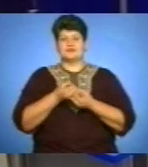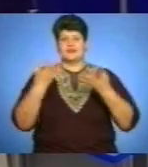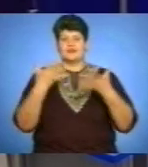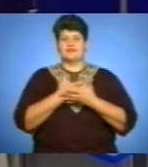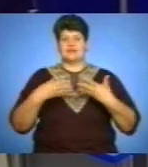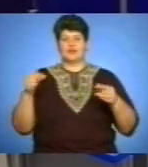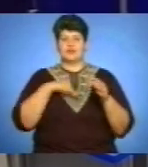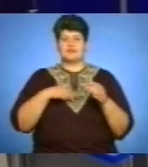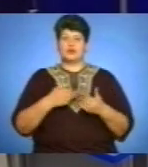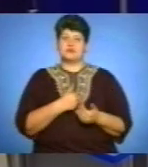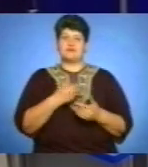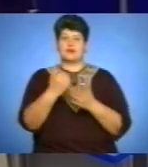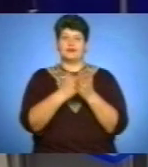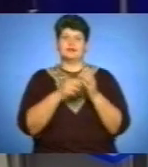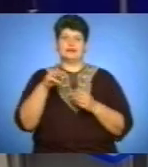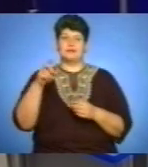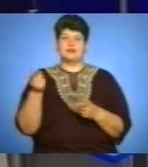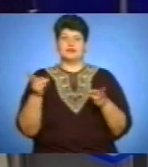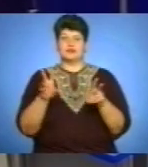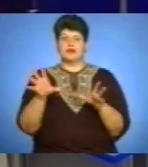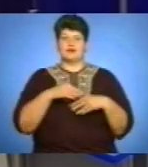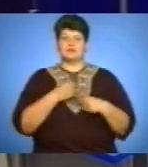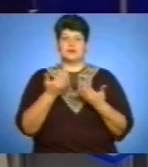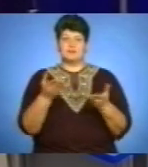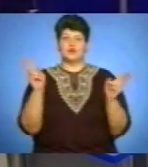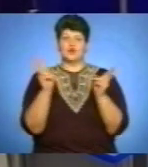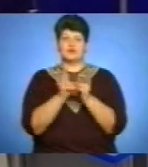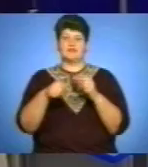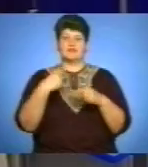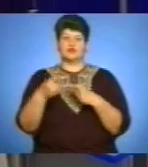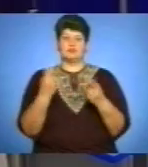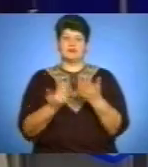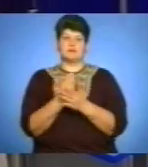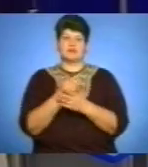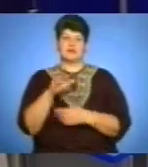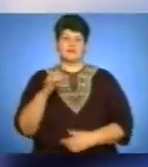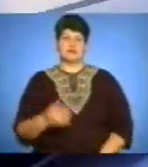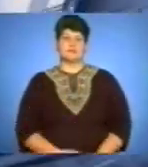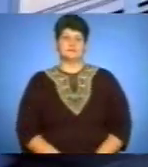бажає вам канал ТТБ. Залишайтеся разом з нами і до зустрічі у наступних випусках вістей.